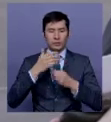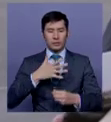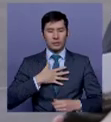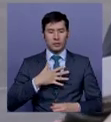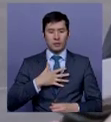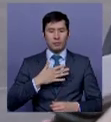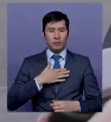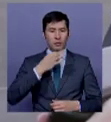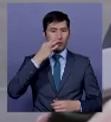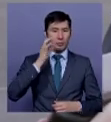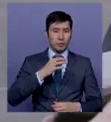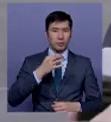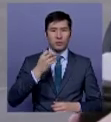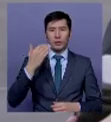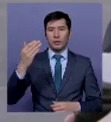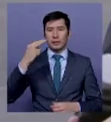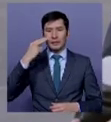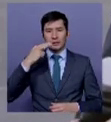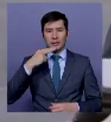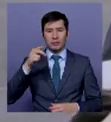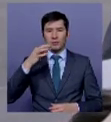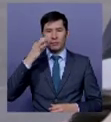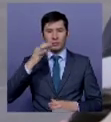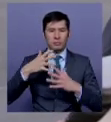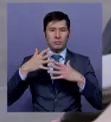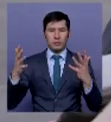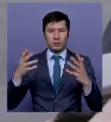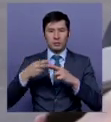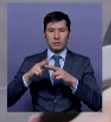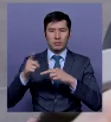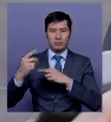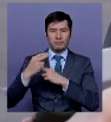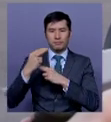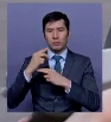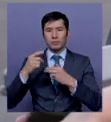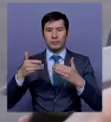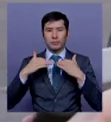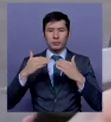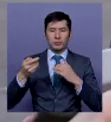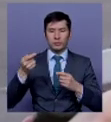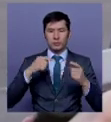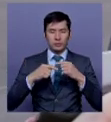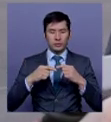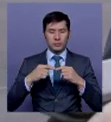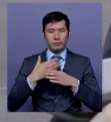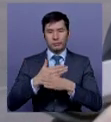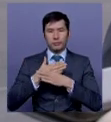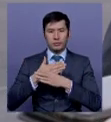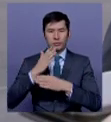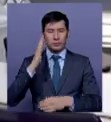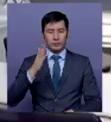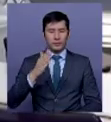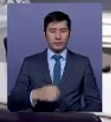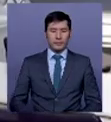жинаған тәжірибемен бөлісе аламыз. Олардың кеңесіне де құлақ асамыз. Диагностика мен емдеудің бекітілген арнайы хаттамасы бар. Сол бойынша жұмыс